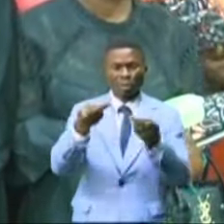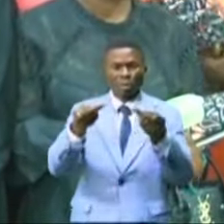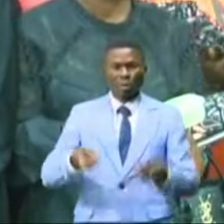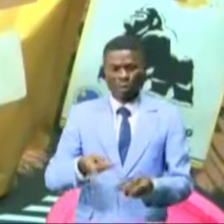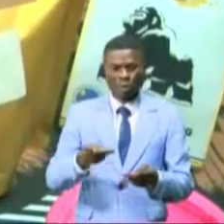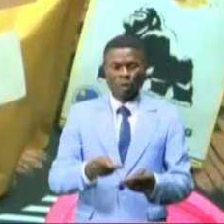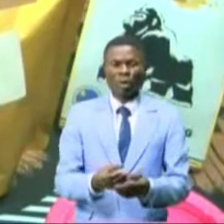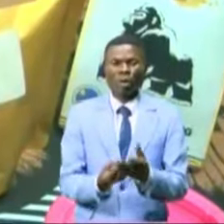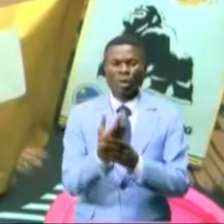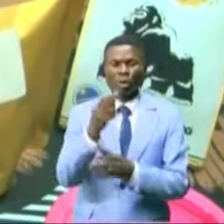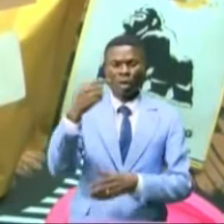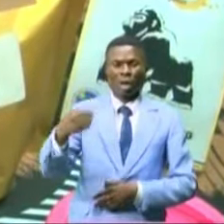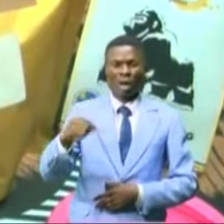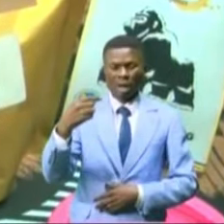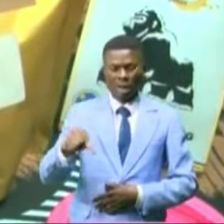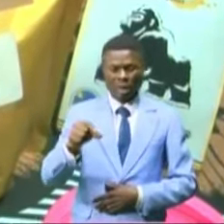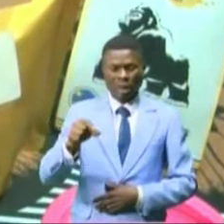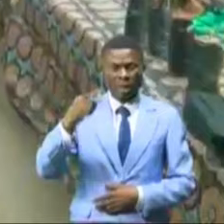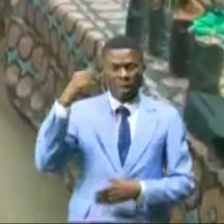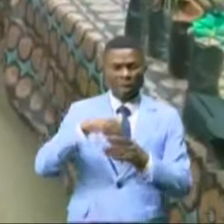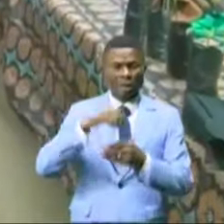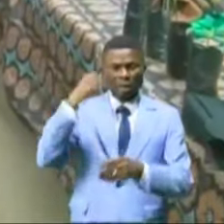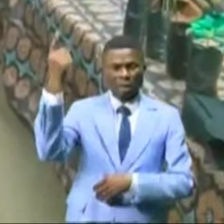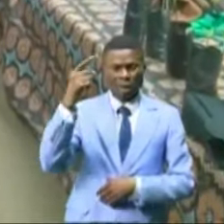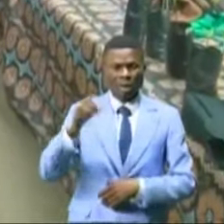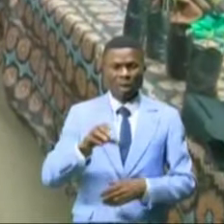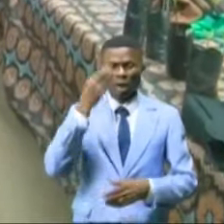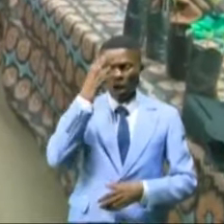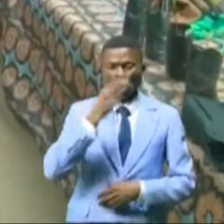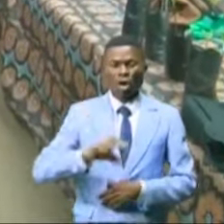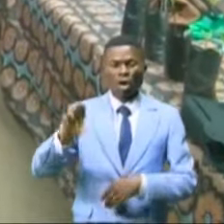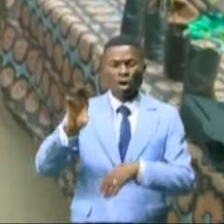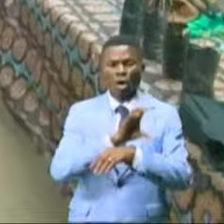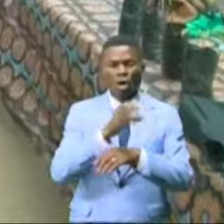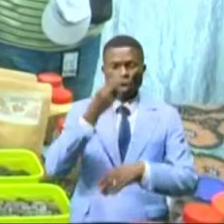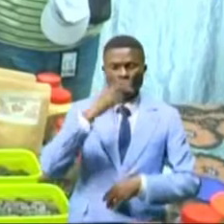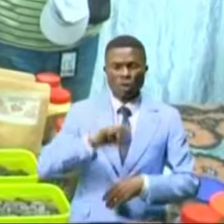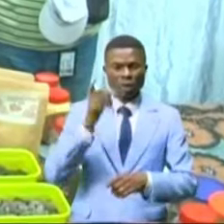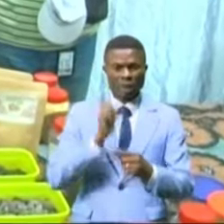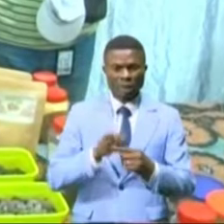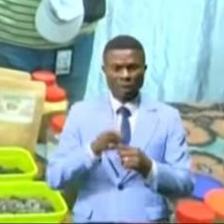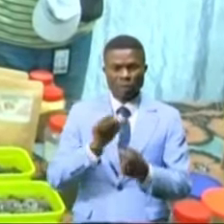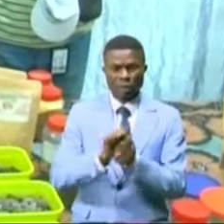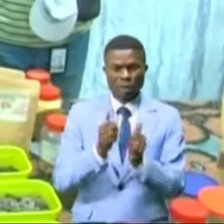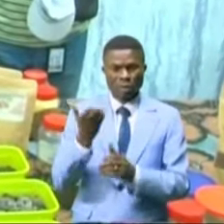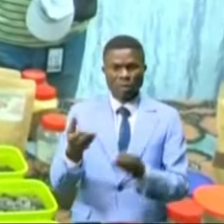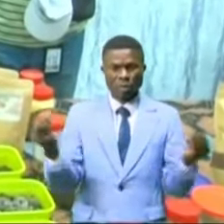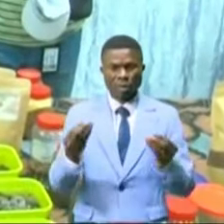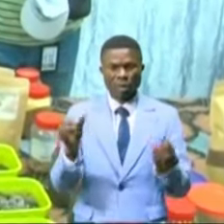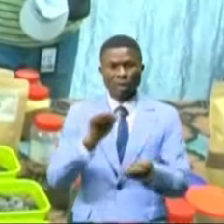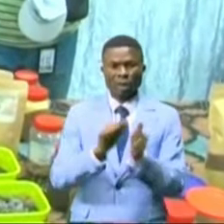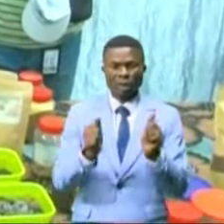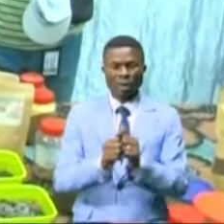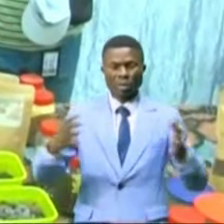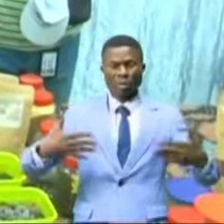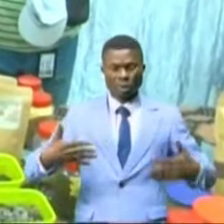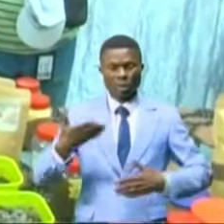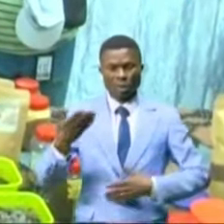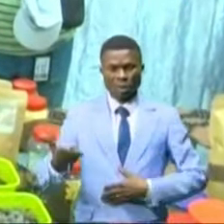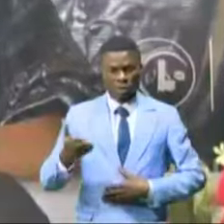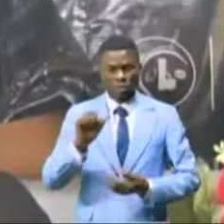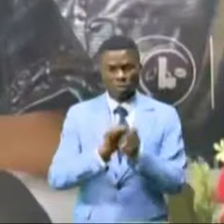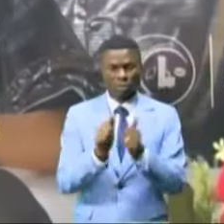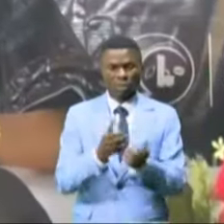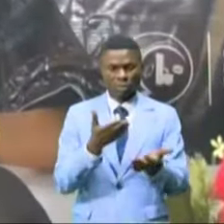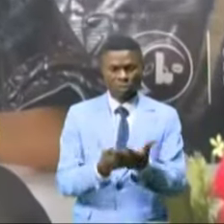la production du cacao, étant donné que la Côte d'Ivoire éprouve des difficultés suite aux problèmes climatiques. Cette